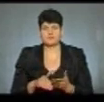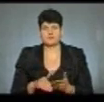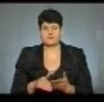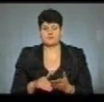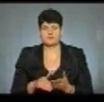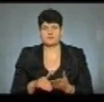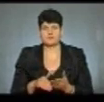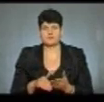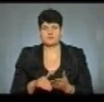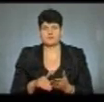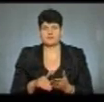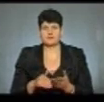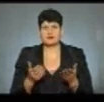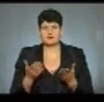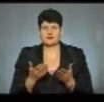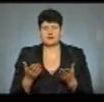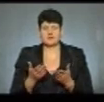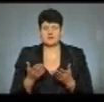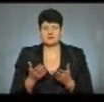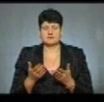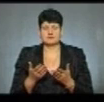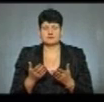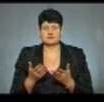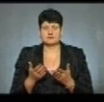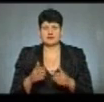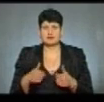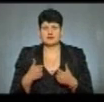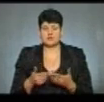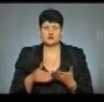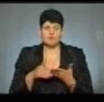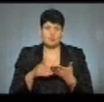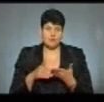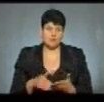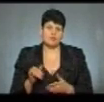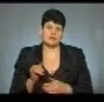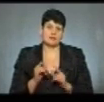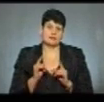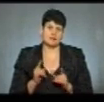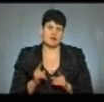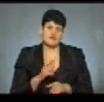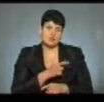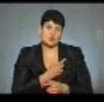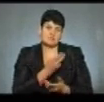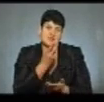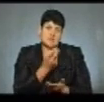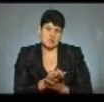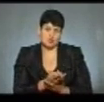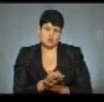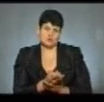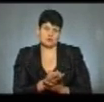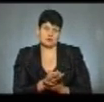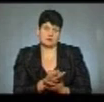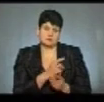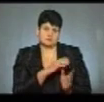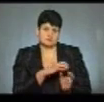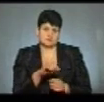допомогу, яка все ж таки надасть якусь допомогу і навіть госпіталізує хворого в лікувальний